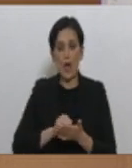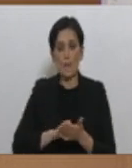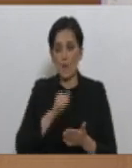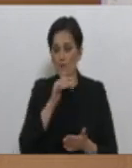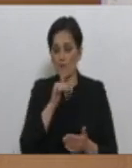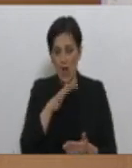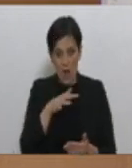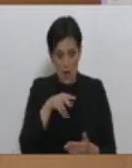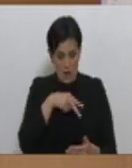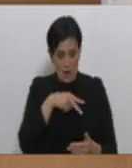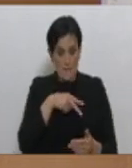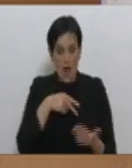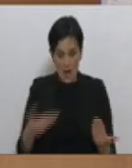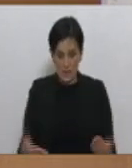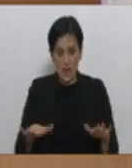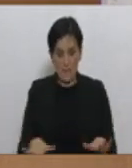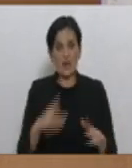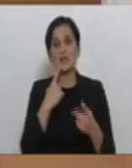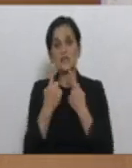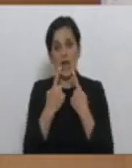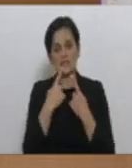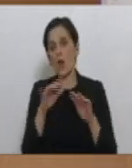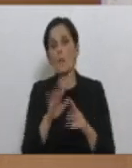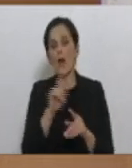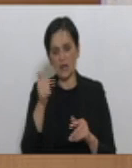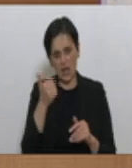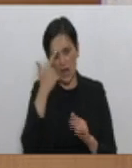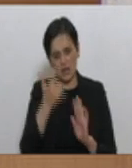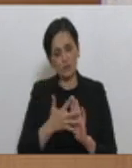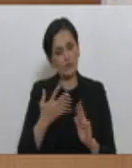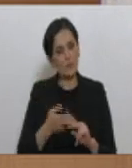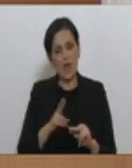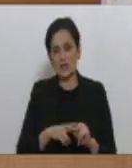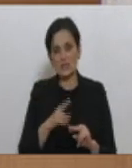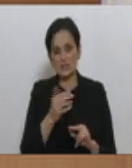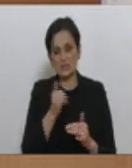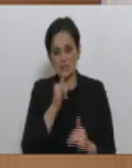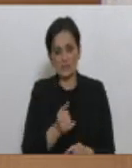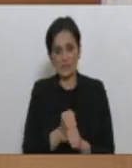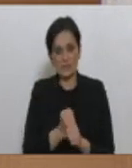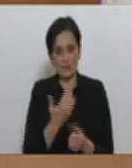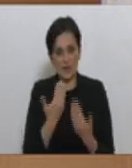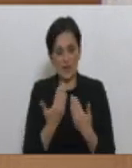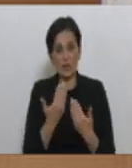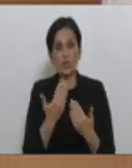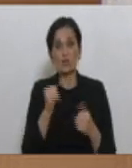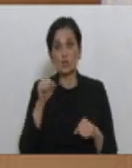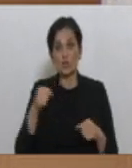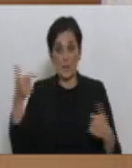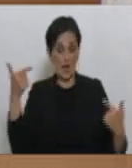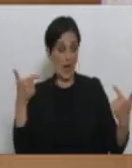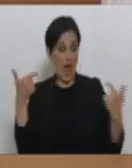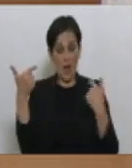da sa saubro adgilits es aris, magram kargat khvdebit rom es mains ar gamogudis. Shesazloa kamerebis